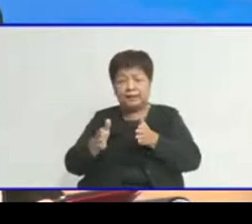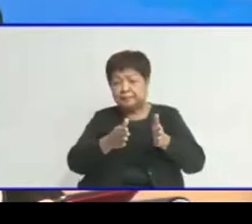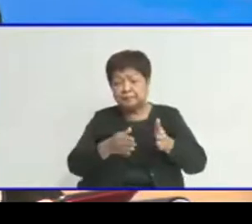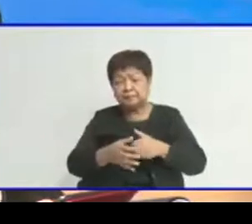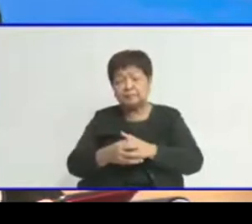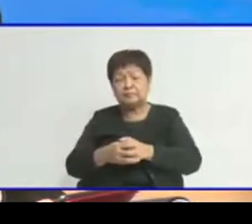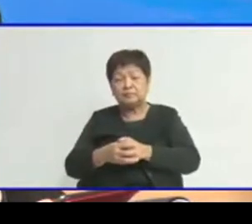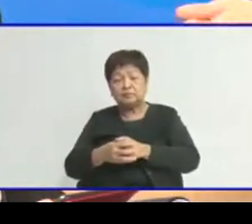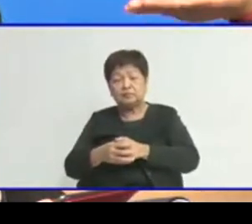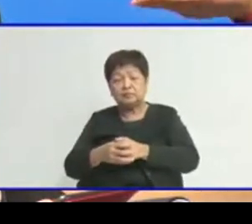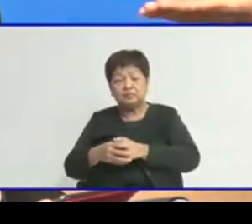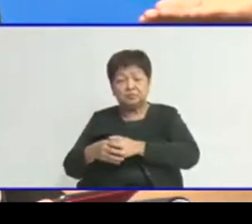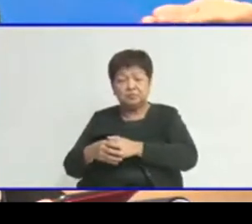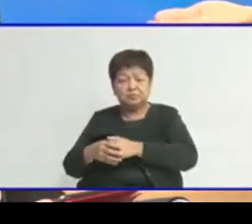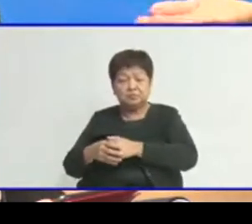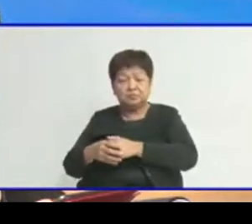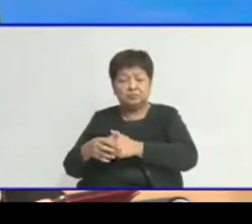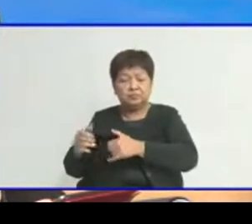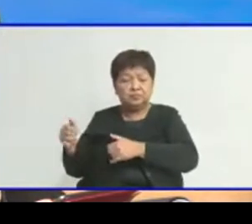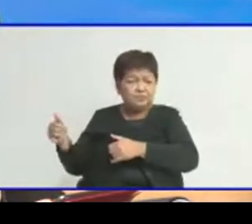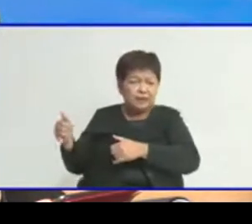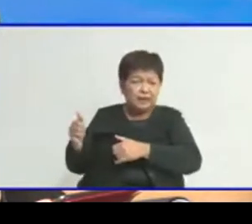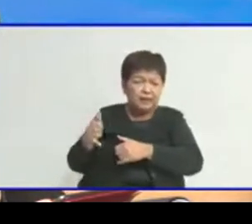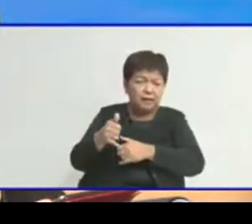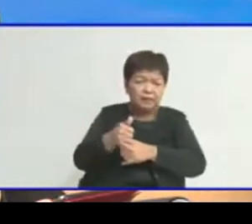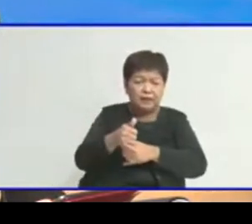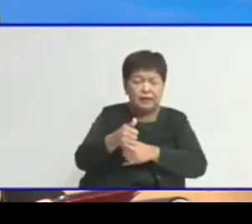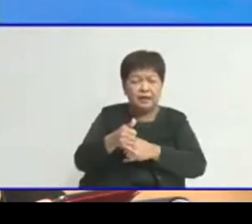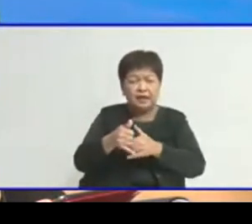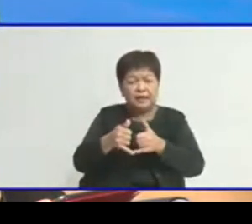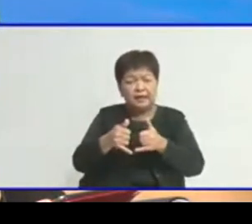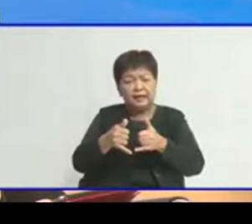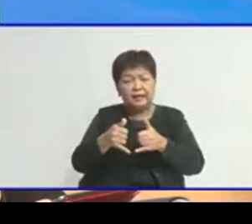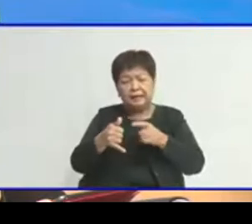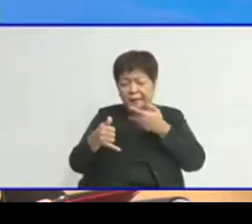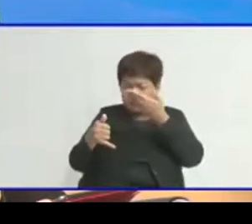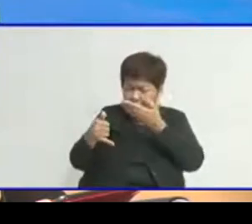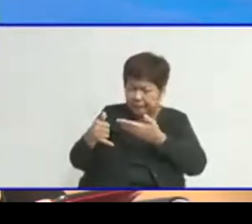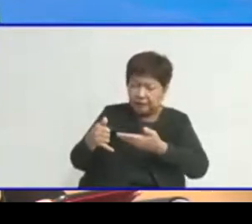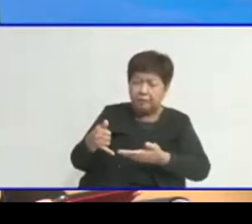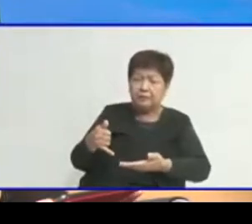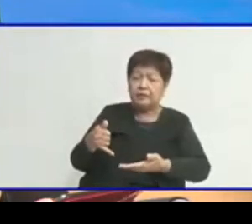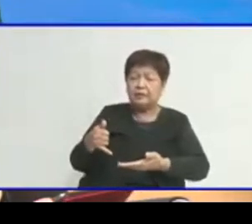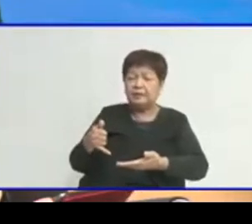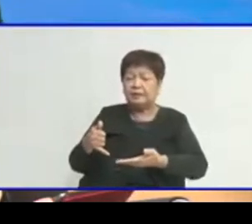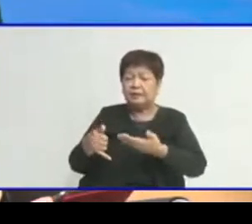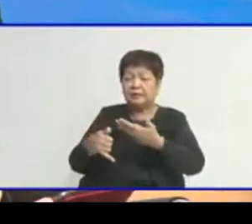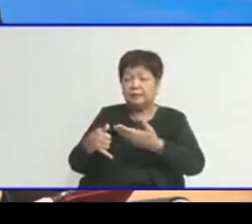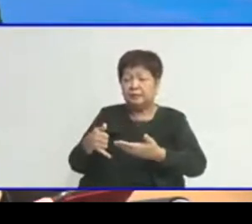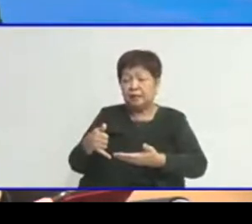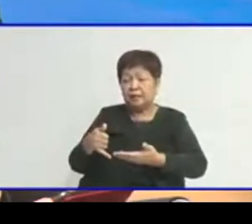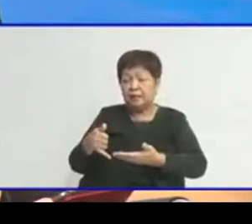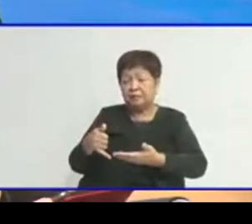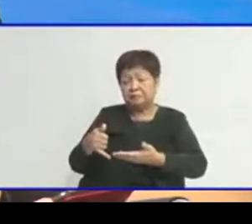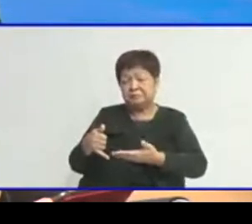ทุกคนที่อ้างว่าที่เหมือนท่านทนายพูดอ ่ ะม ี ค ุ ณสมบัติตัวเองว่าครบเนี่ยวันนี้นะครับ ไ ม่จริงก็เข้าสู่ระบบแล้วครับ